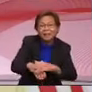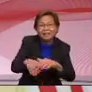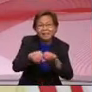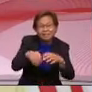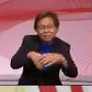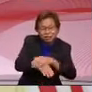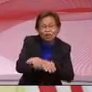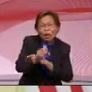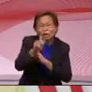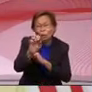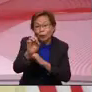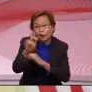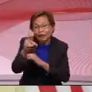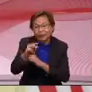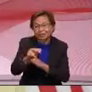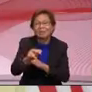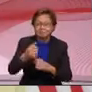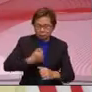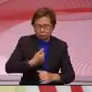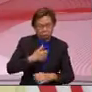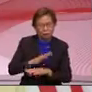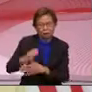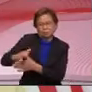di kedai-kedai menjual kasut tersebut.